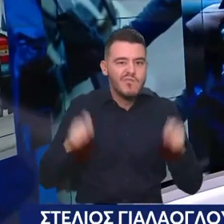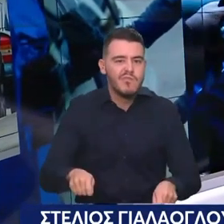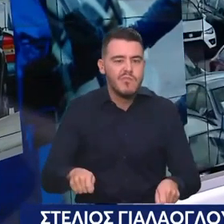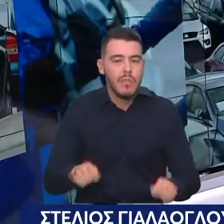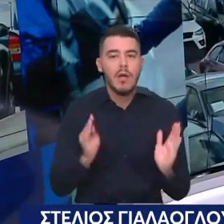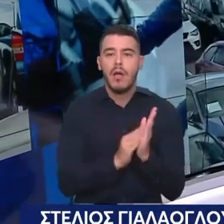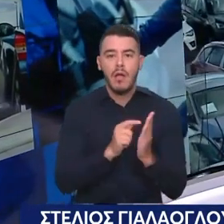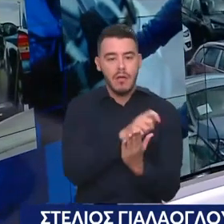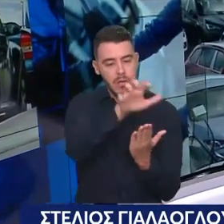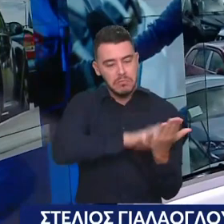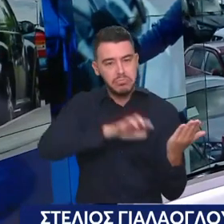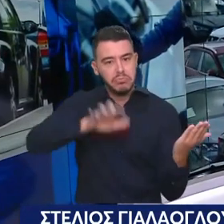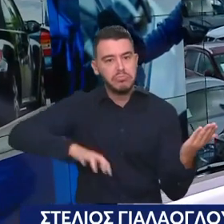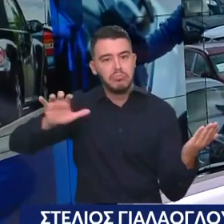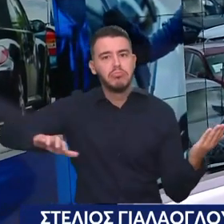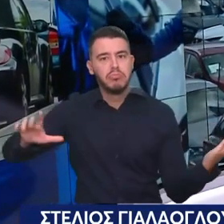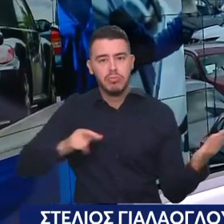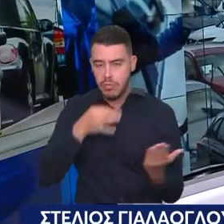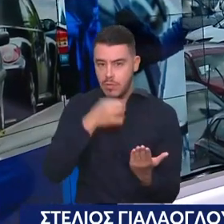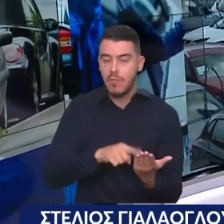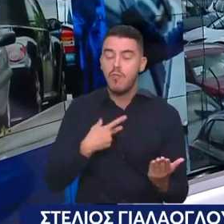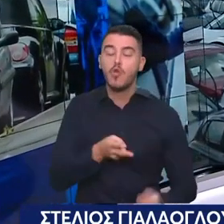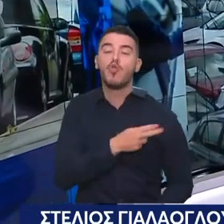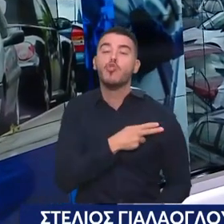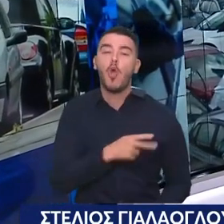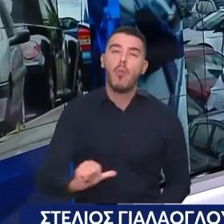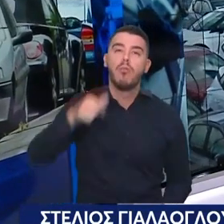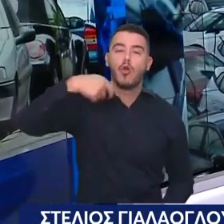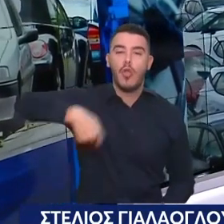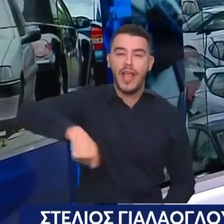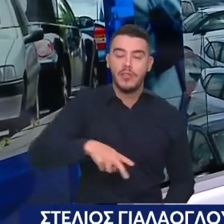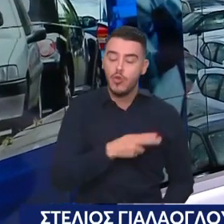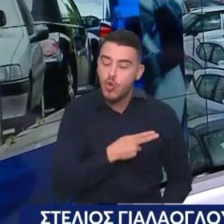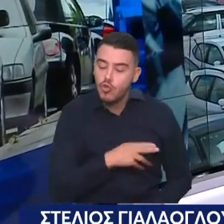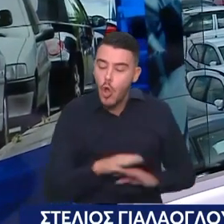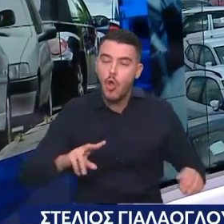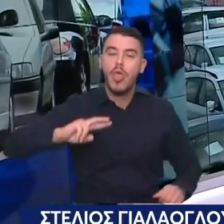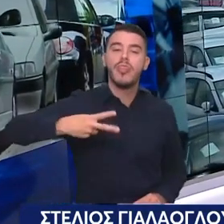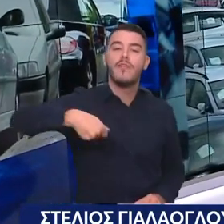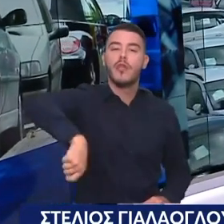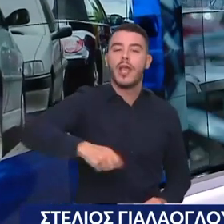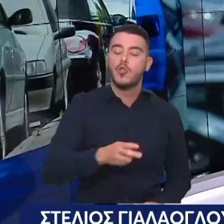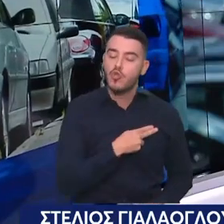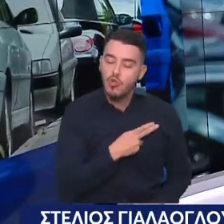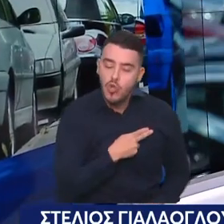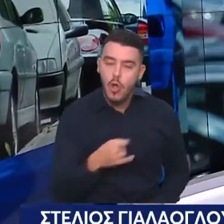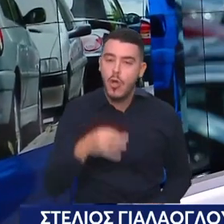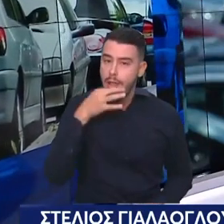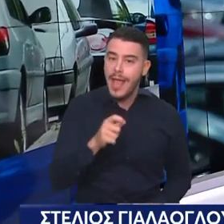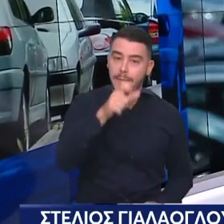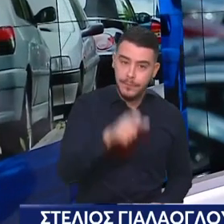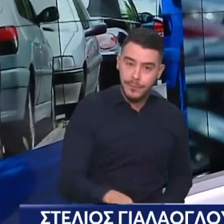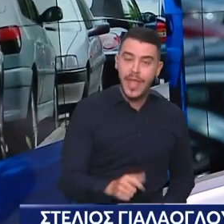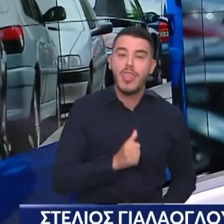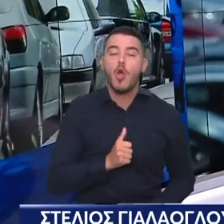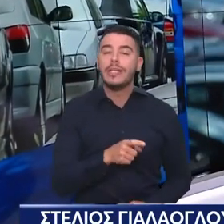Πάγος, δικαιολογώντας την απόφαση των προηγούμενων δικαστηρίων, είπε ότι ουσιαστικά ο εντολέας μου, κύριος Πυλικίδης, διευκόλυνε